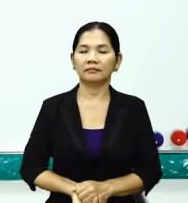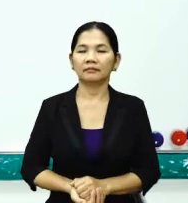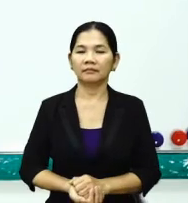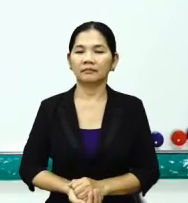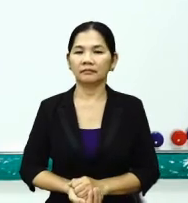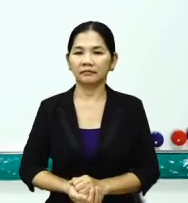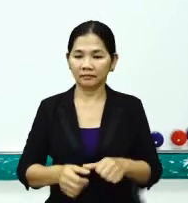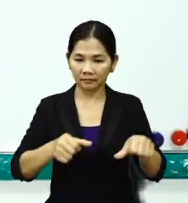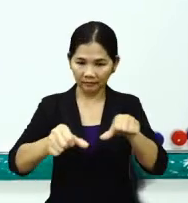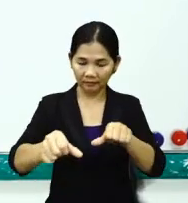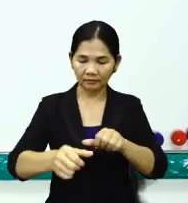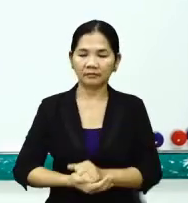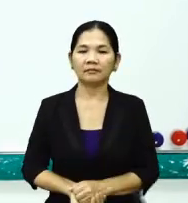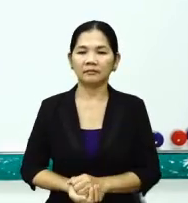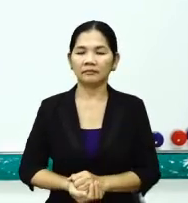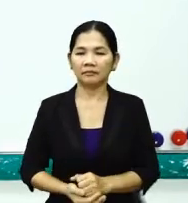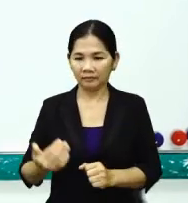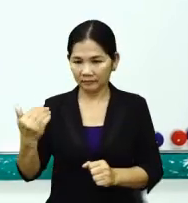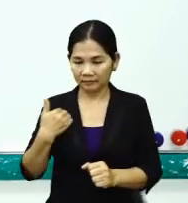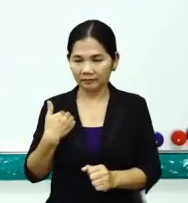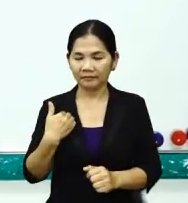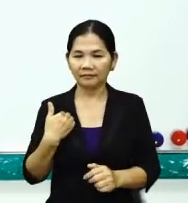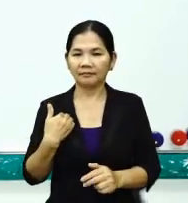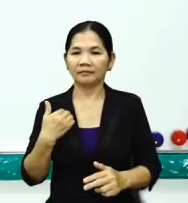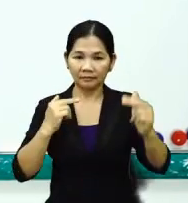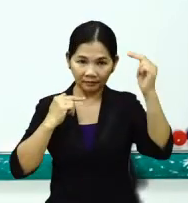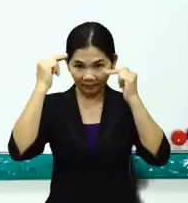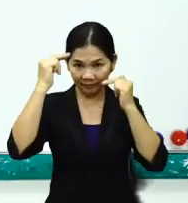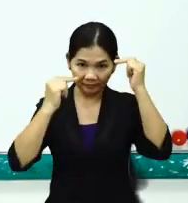sổ xe mình tỏ miên tực một